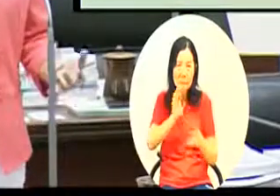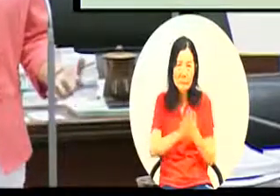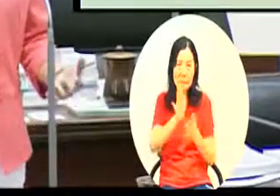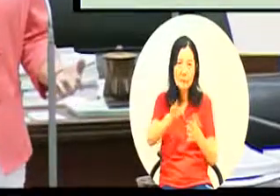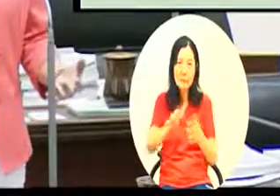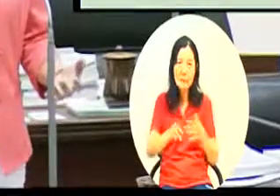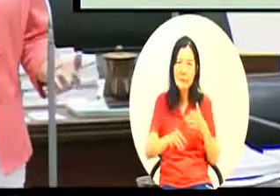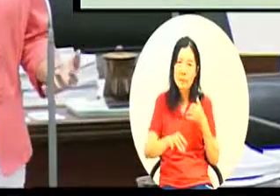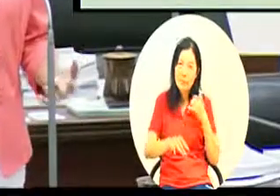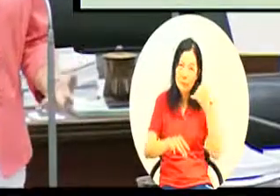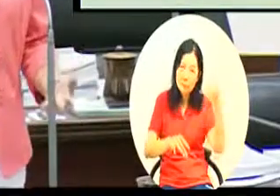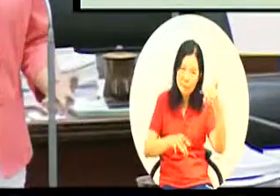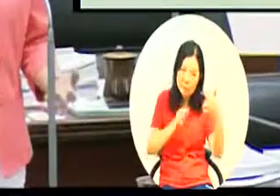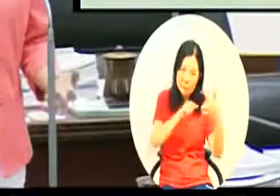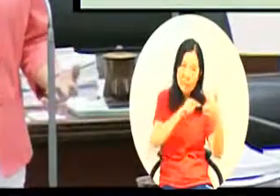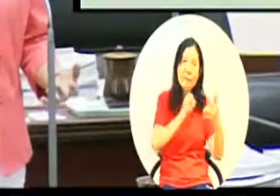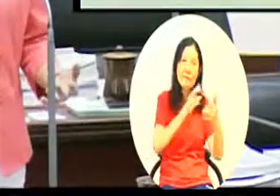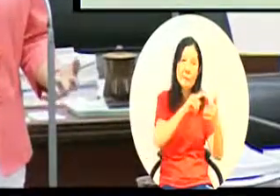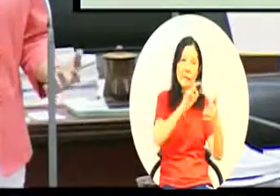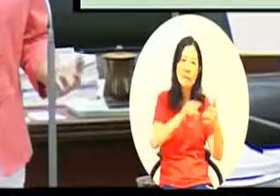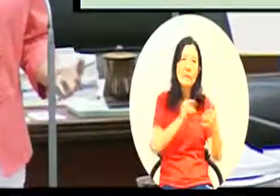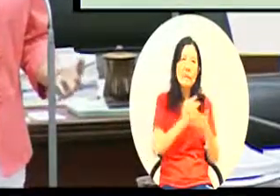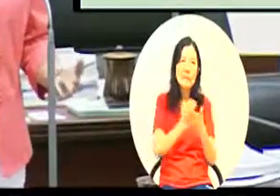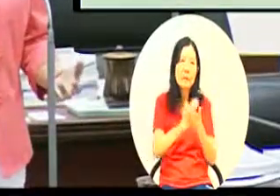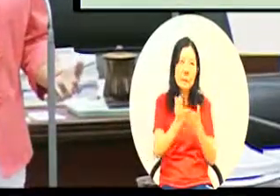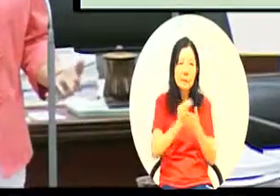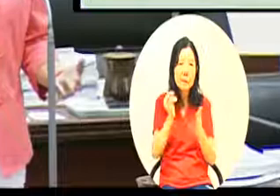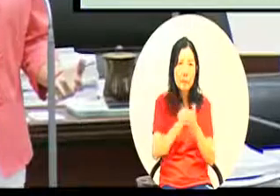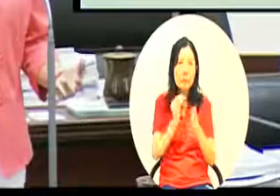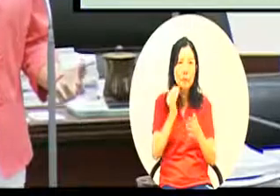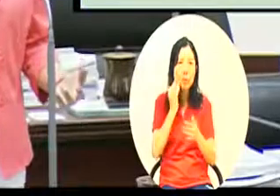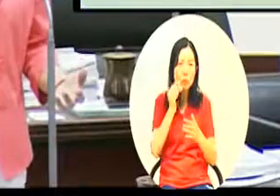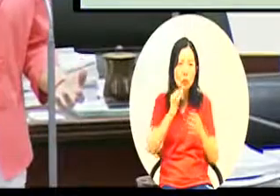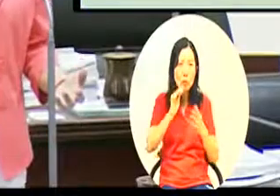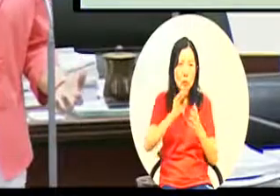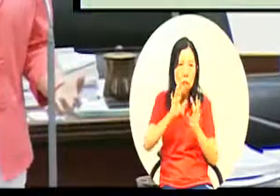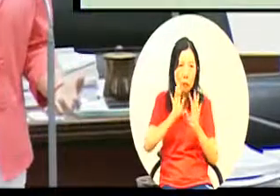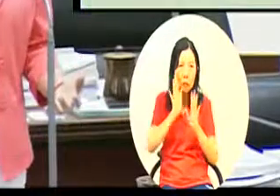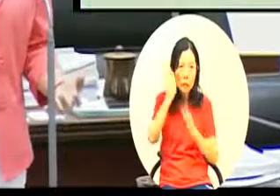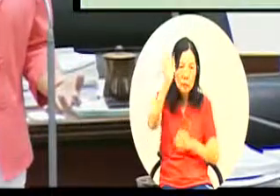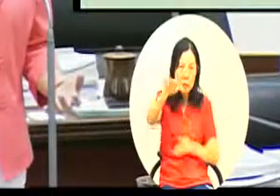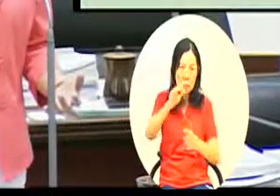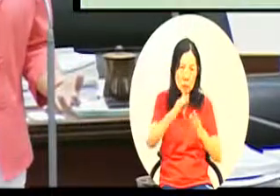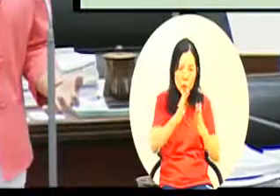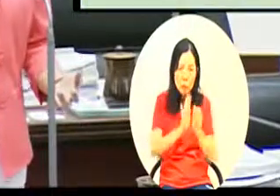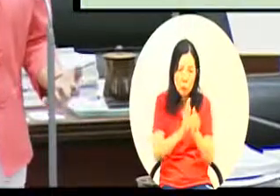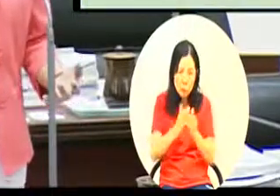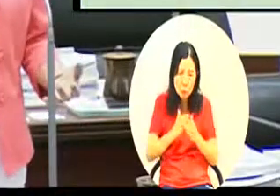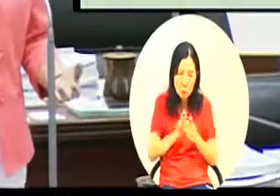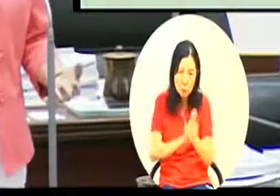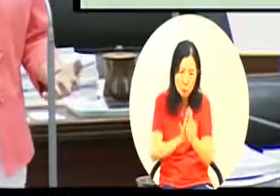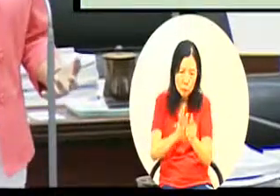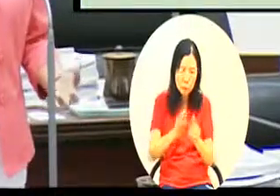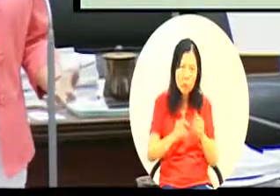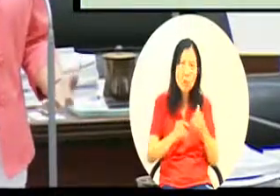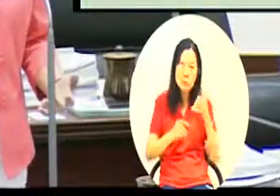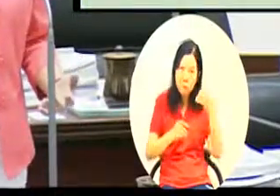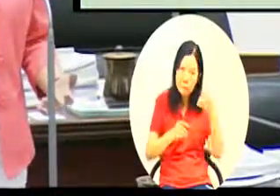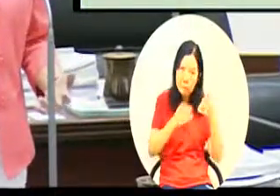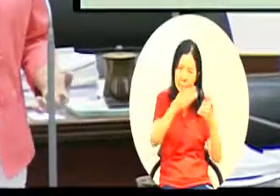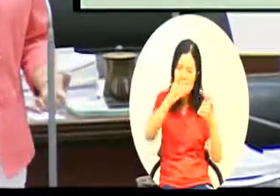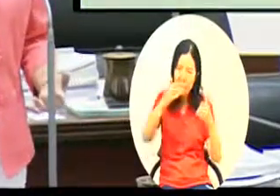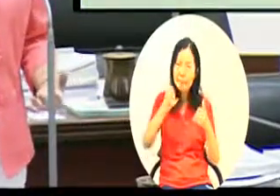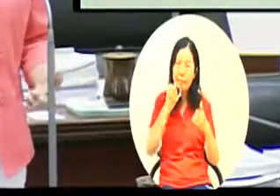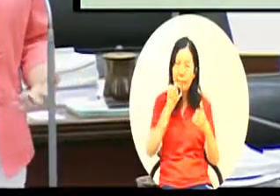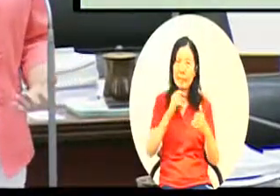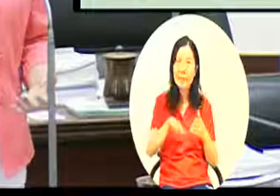人，就说哦，我们已经清理完了，如果有后续的服务，请再拨打这个1999的电话。这是也是受到